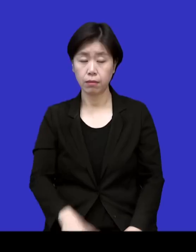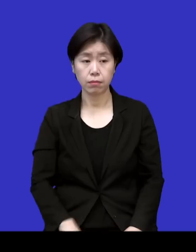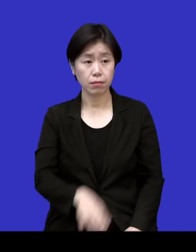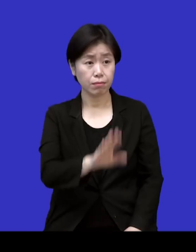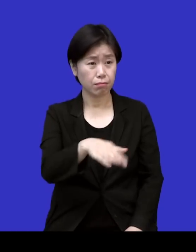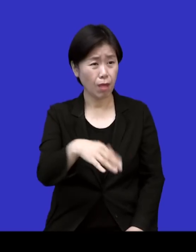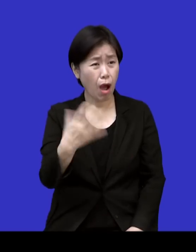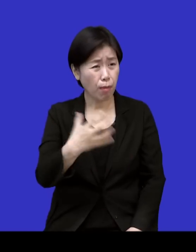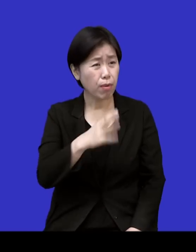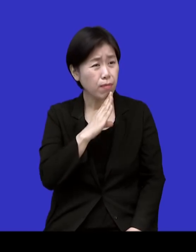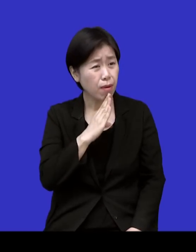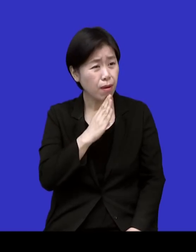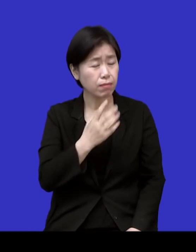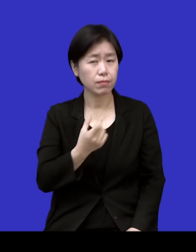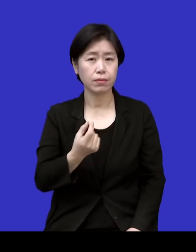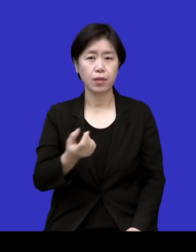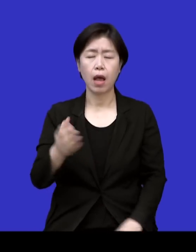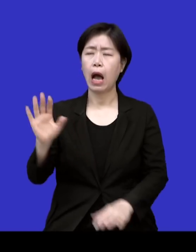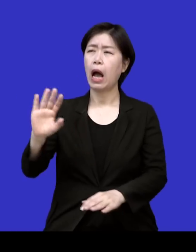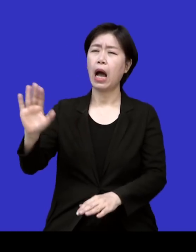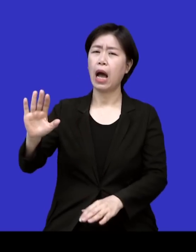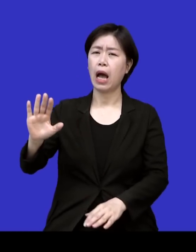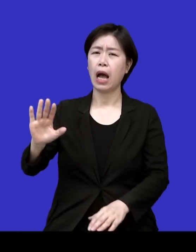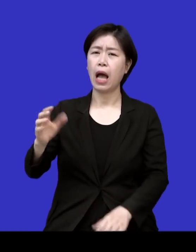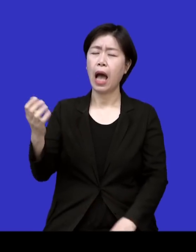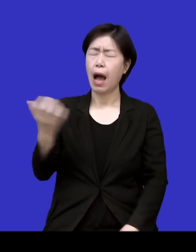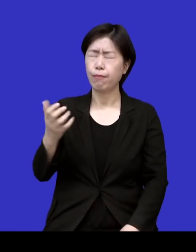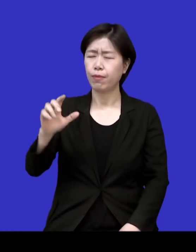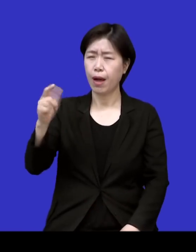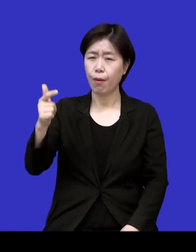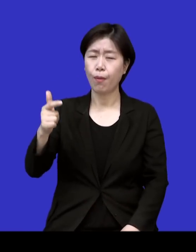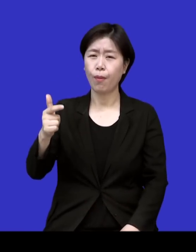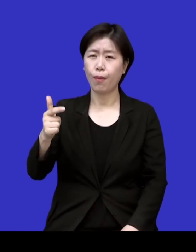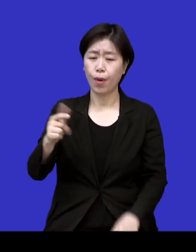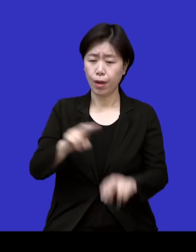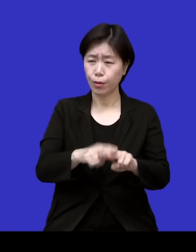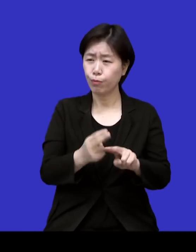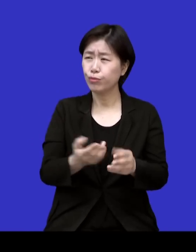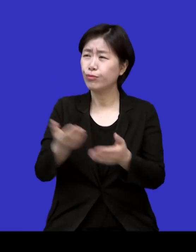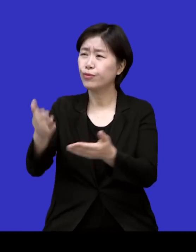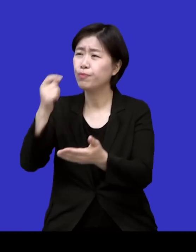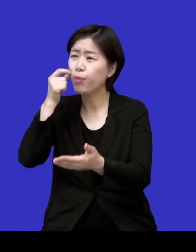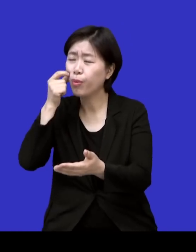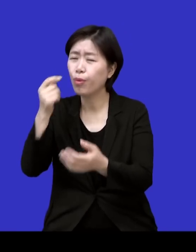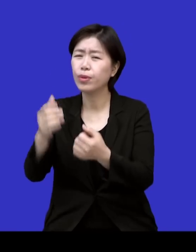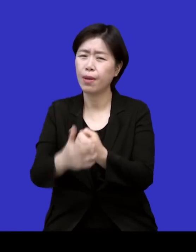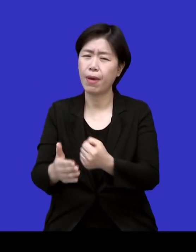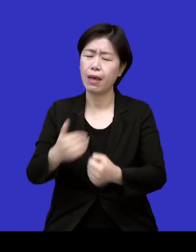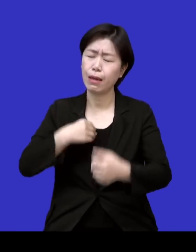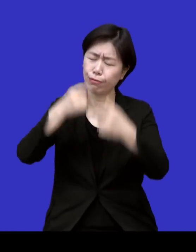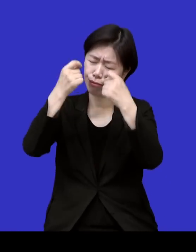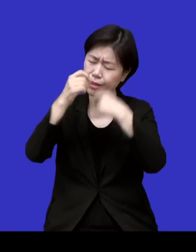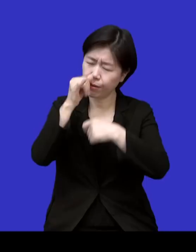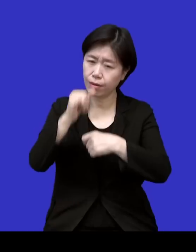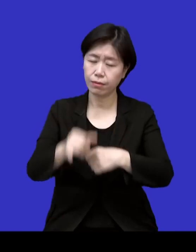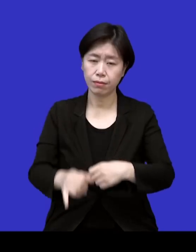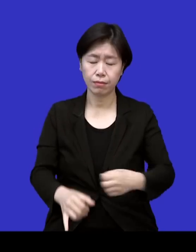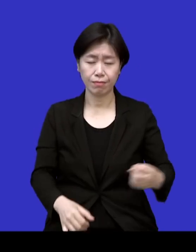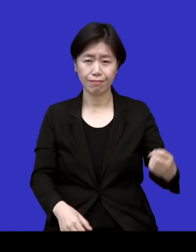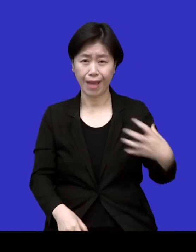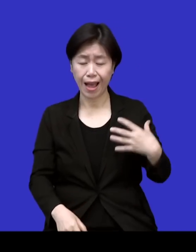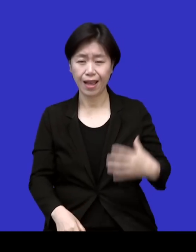아니 유미한테 선물을 주러 못 가서 울었다고. 이게 무슨 야, 갑자기 영화가 되는 갑자기